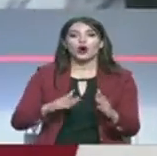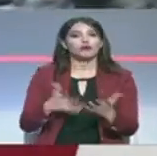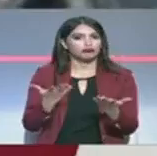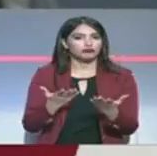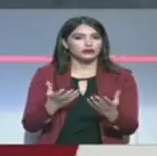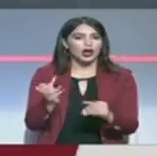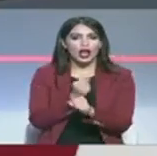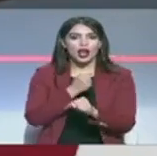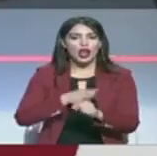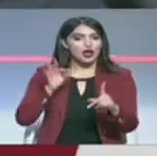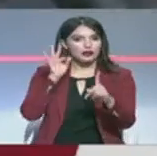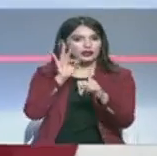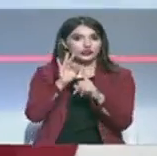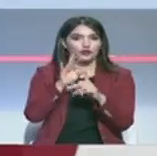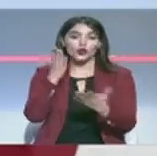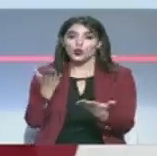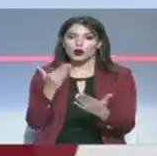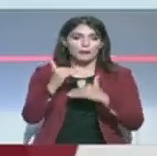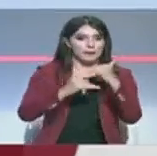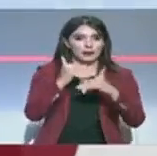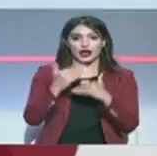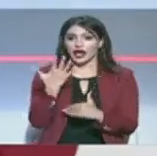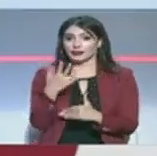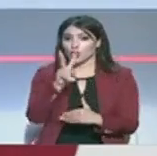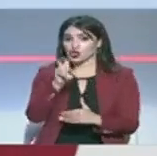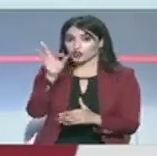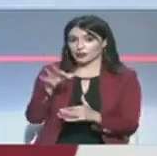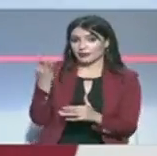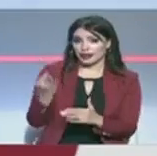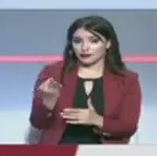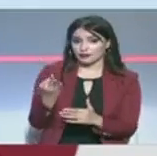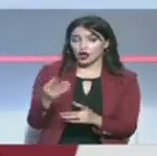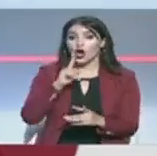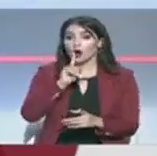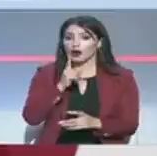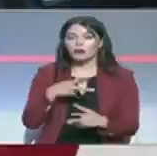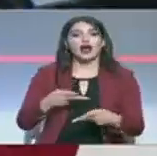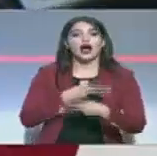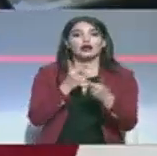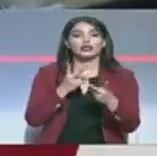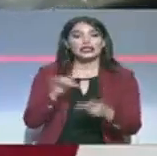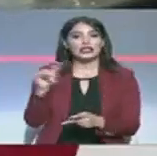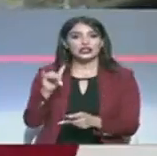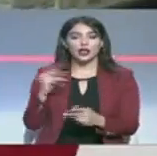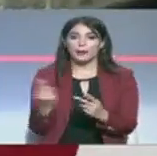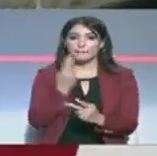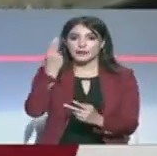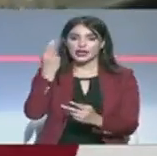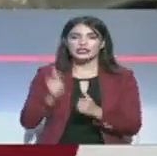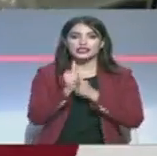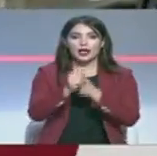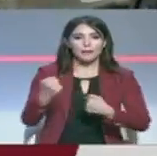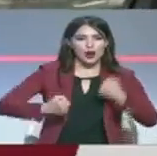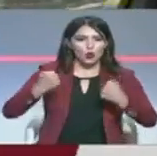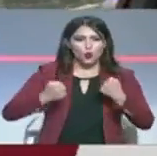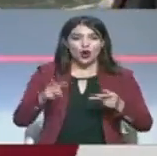بذلك الهدف المرسوم والذي قدر ب 25% وفق ما صرح به المرصد الوطني للمرور في